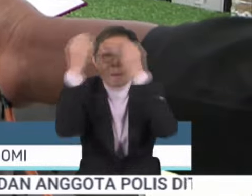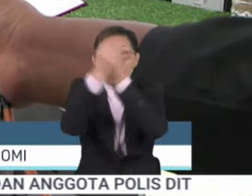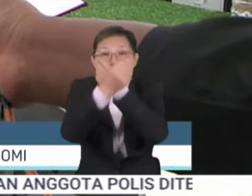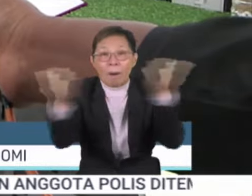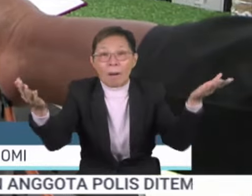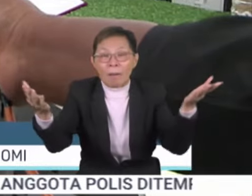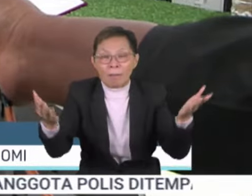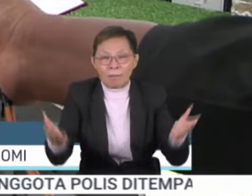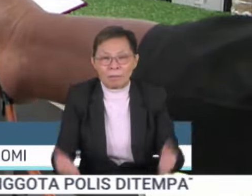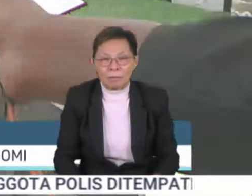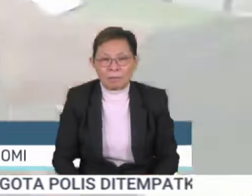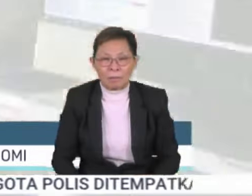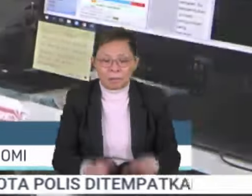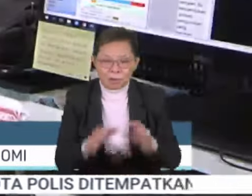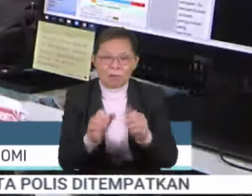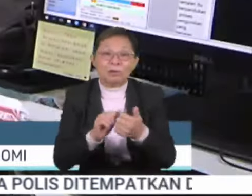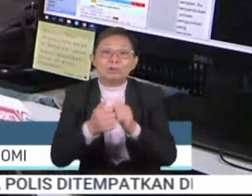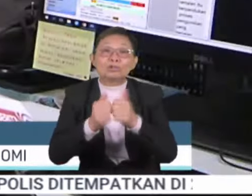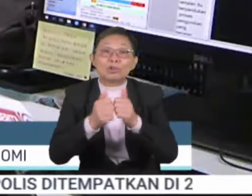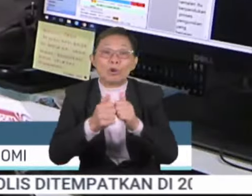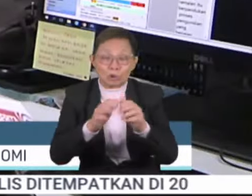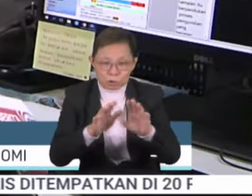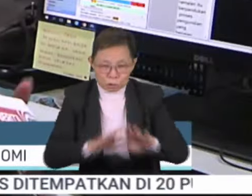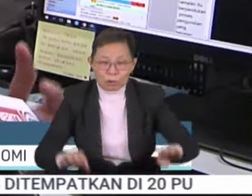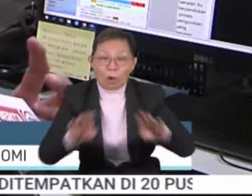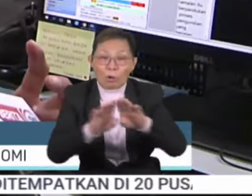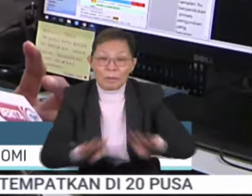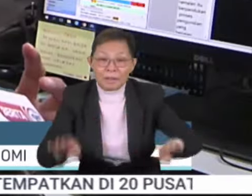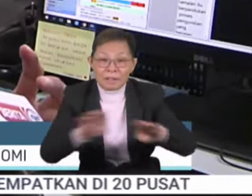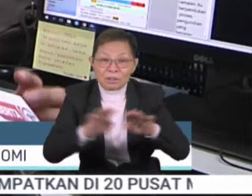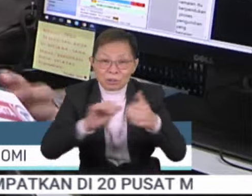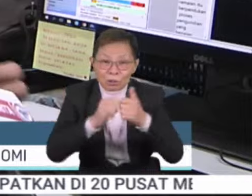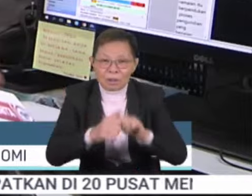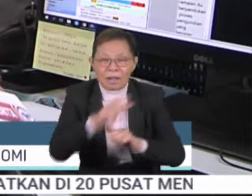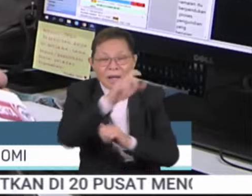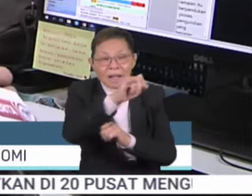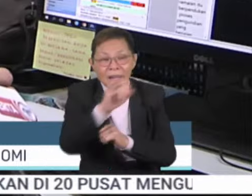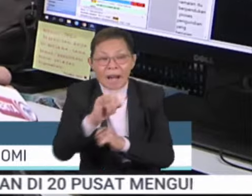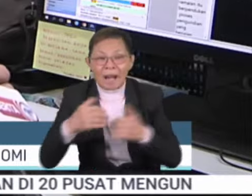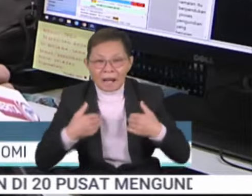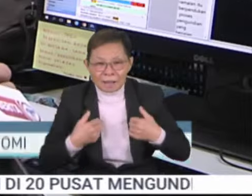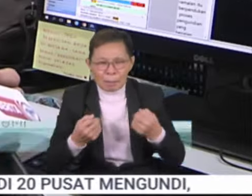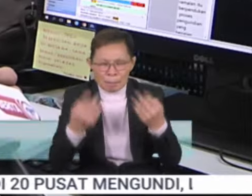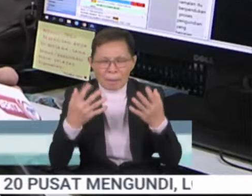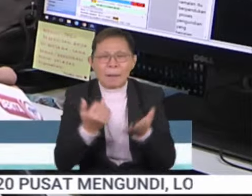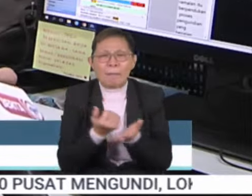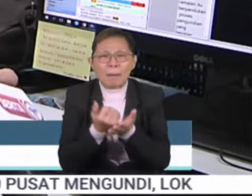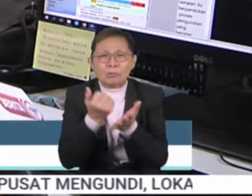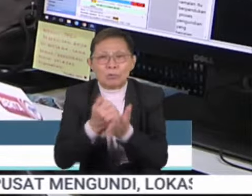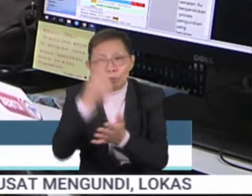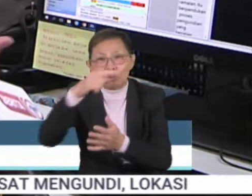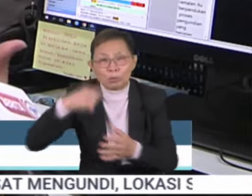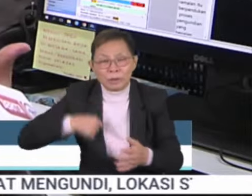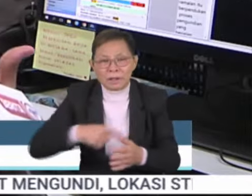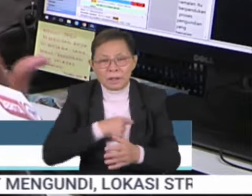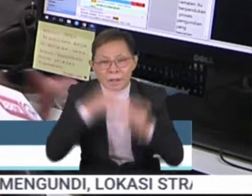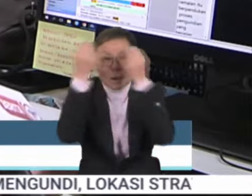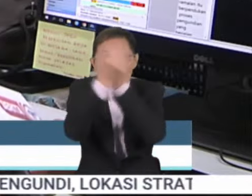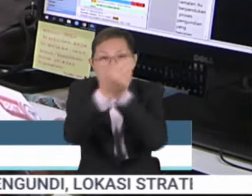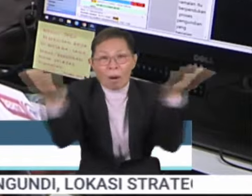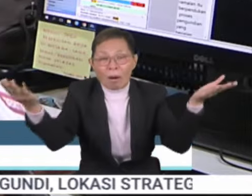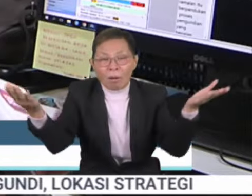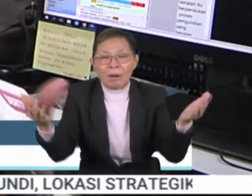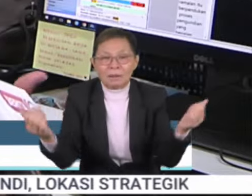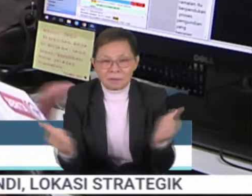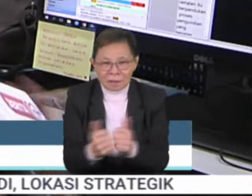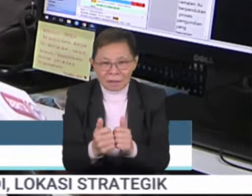penyiaran sesebuah story sukan. Dengan AI itu sendiri banyak membantu dari segi untuk kita menyampaikan